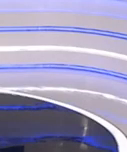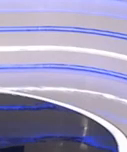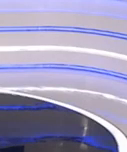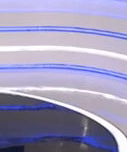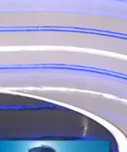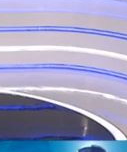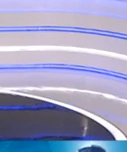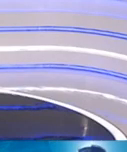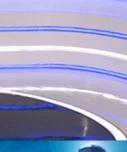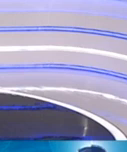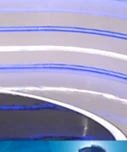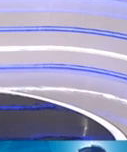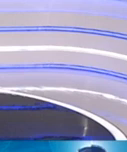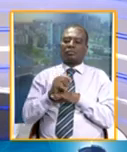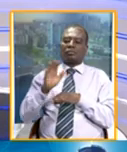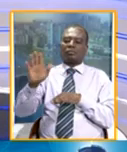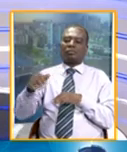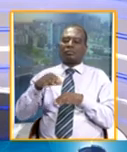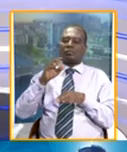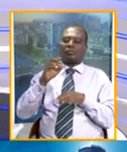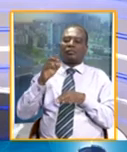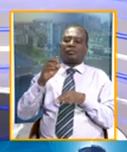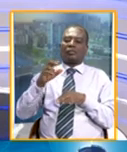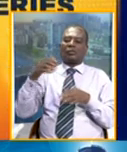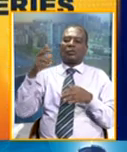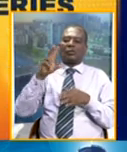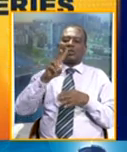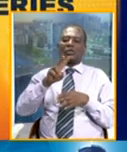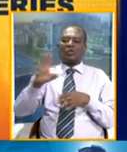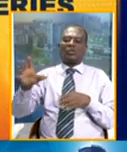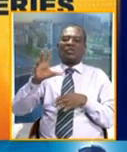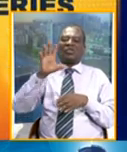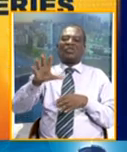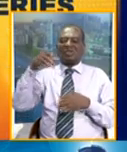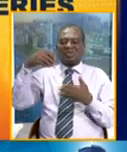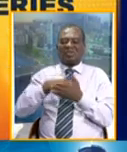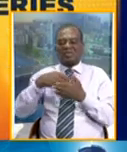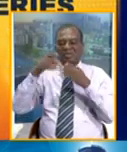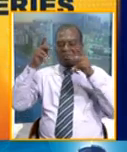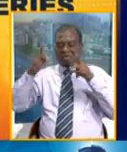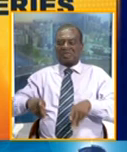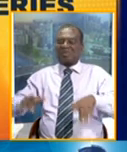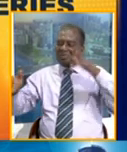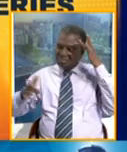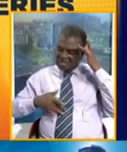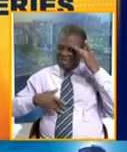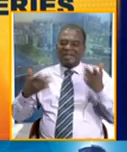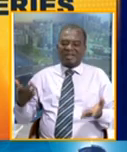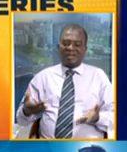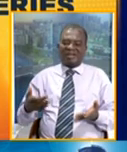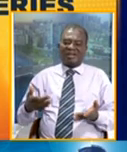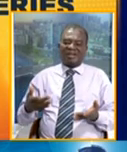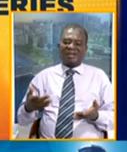En Côte d'Ivoire, 255 nouveaux cas de coronavirus enregistrés hier par le ministère de la Santé